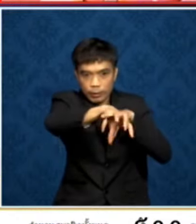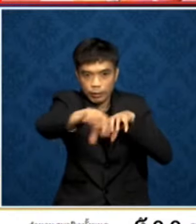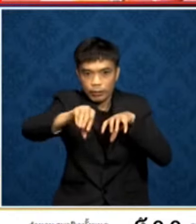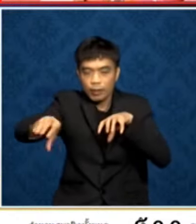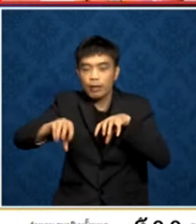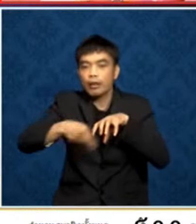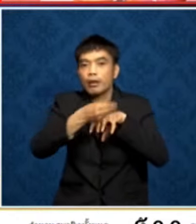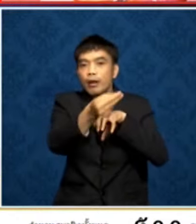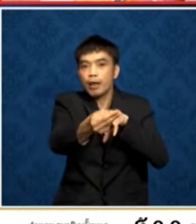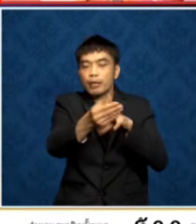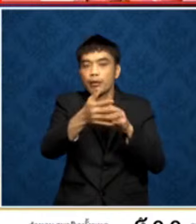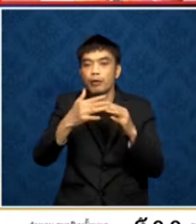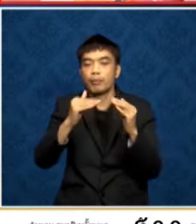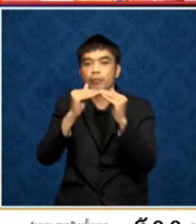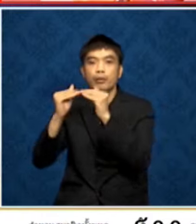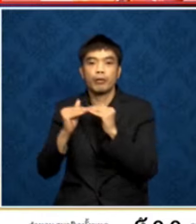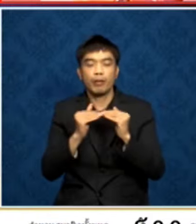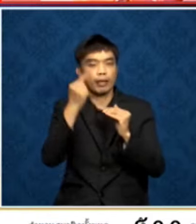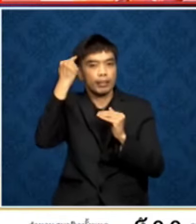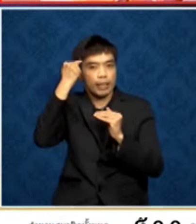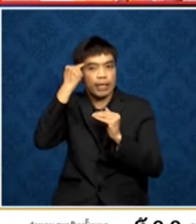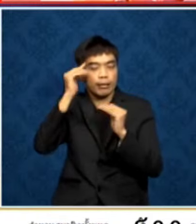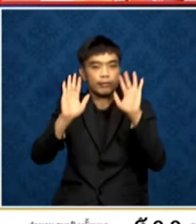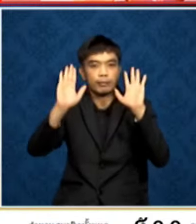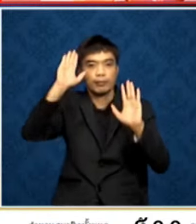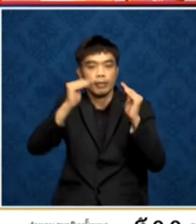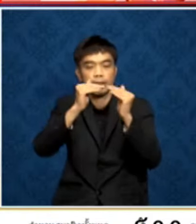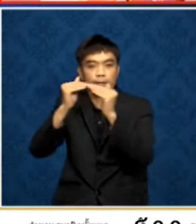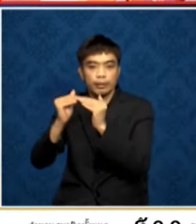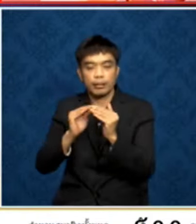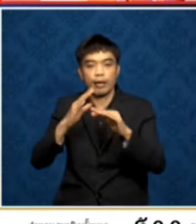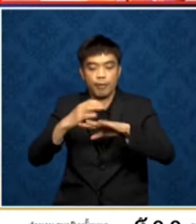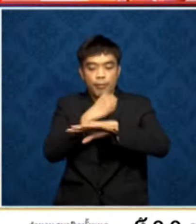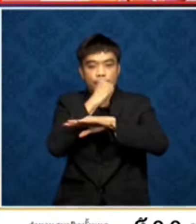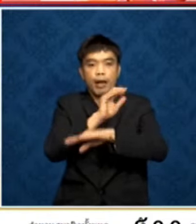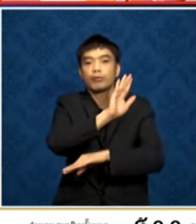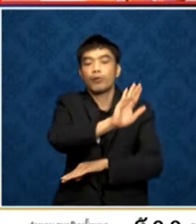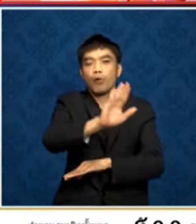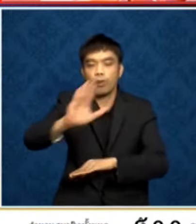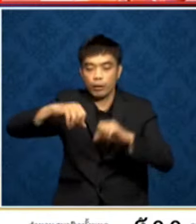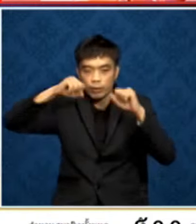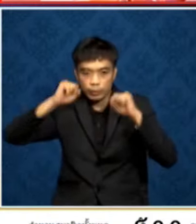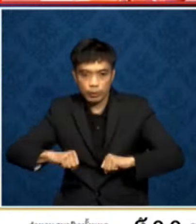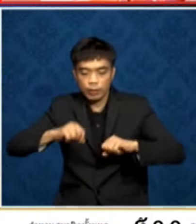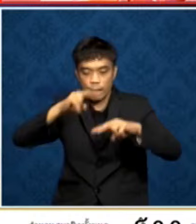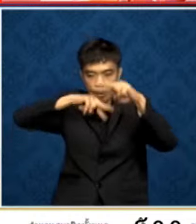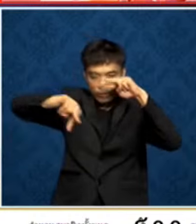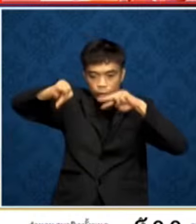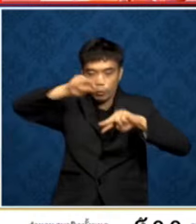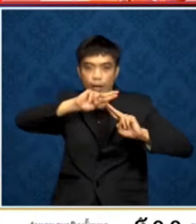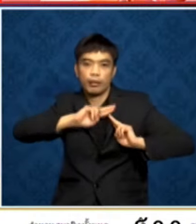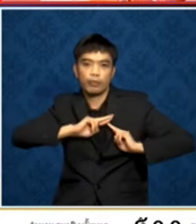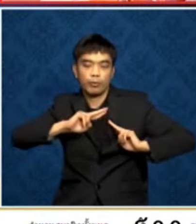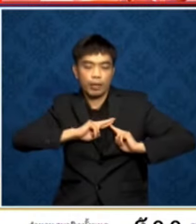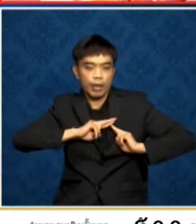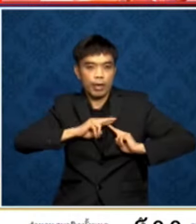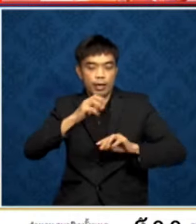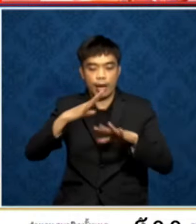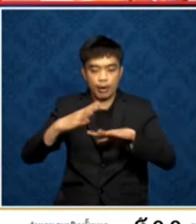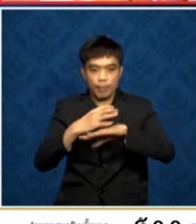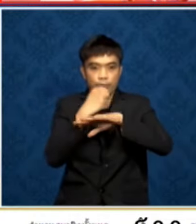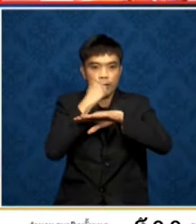ของประชาธิปไตยด้วยการให้สิทธิ์และอำนาจในการตัดสินใจการบริหารจัดการตนเองเจากการกระจาย